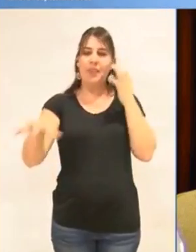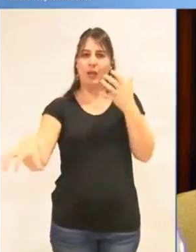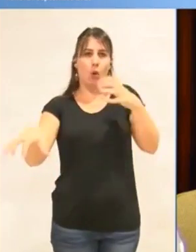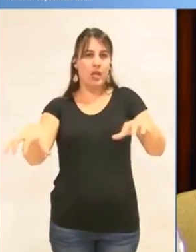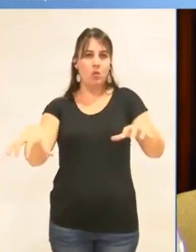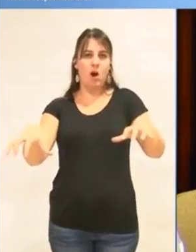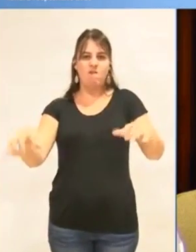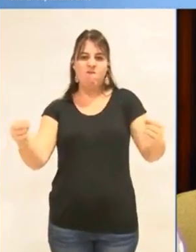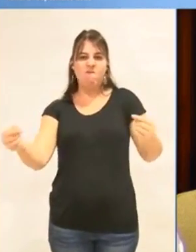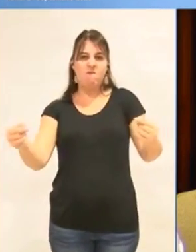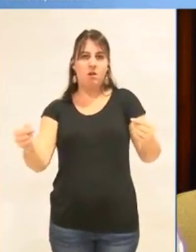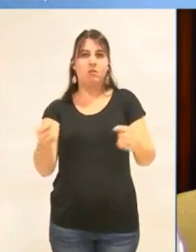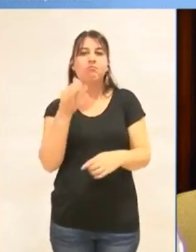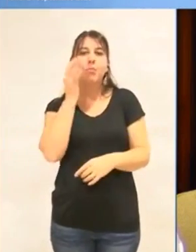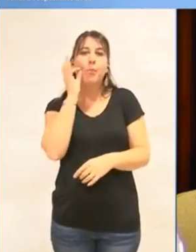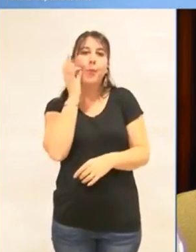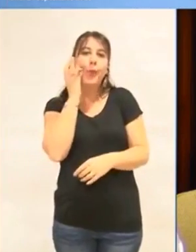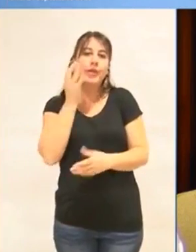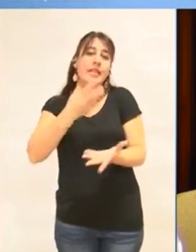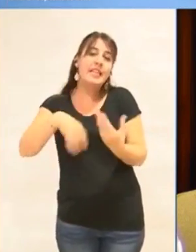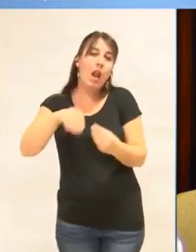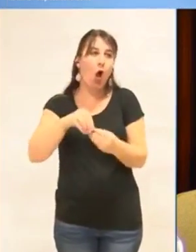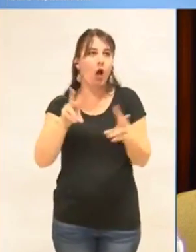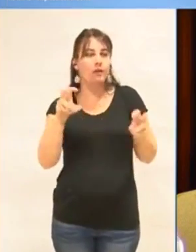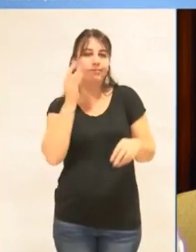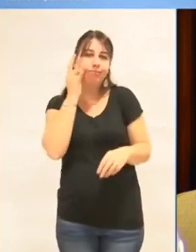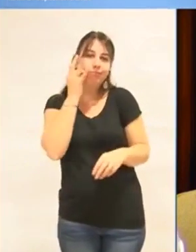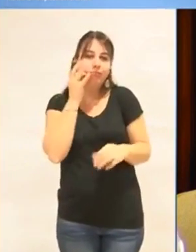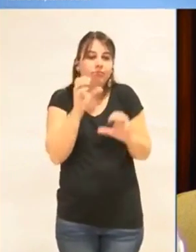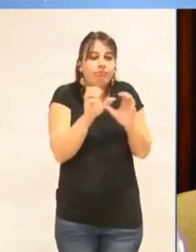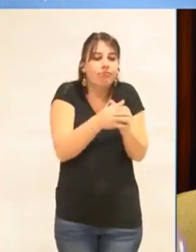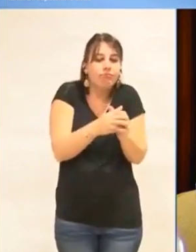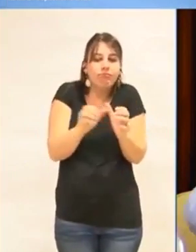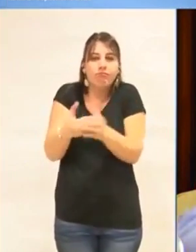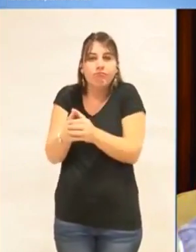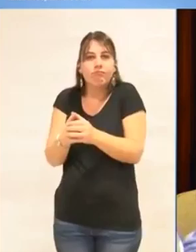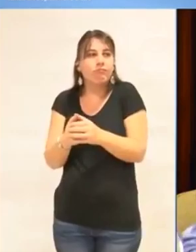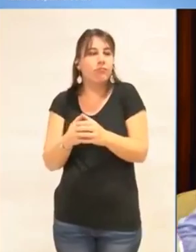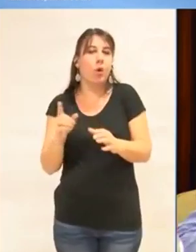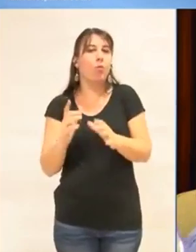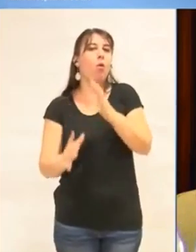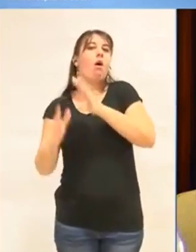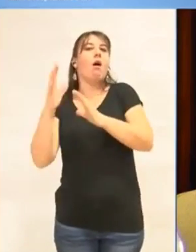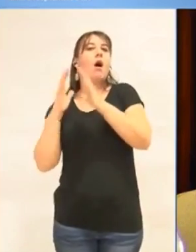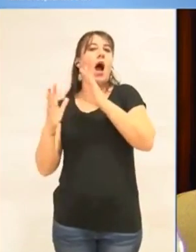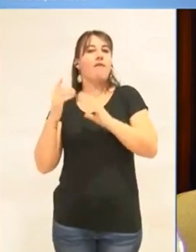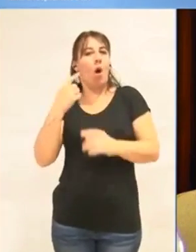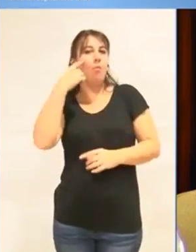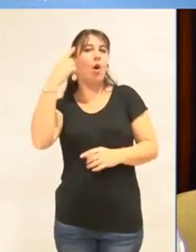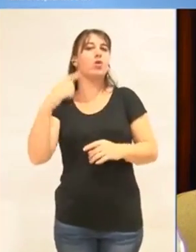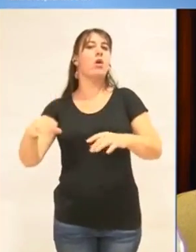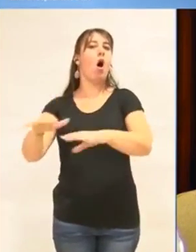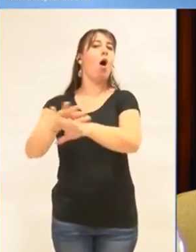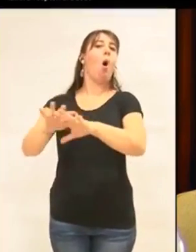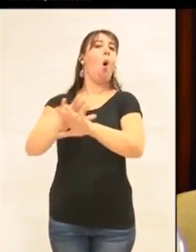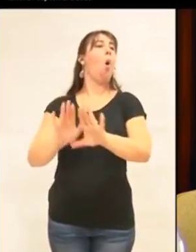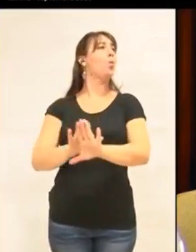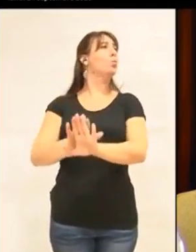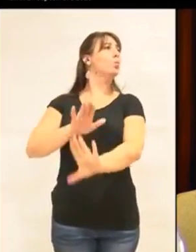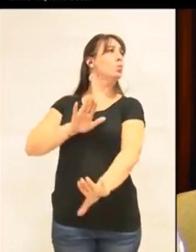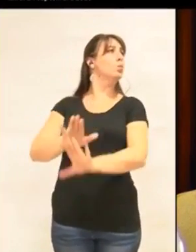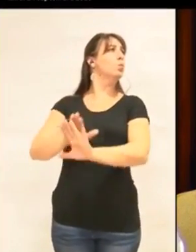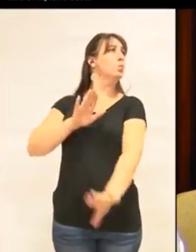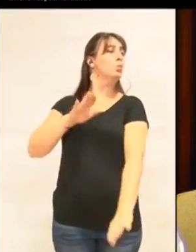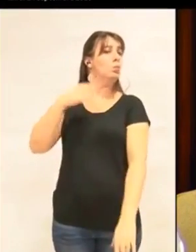seulement les petits dealers, excusez-moi de le dire comme ça, mais à un moment, tout le monde considérait que ça restait entre eux, et on le voit bien,